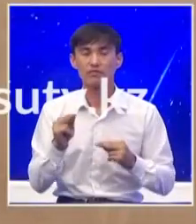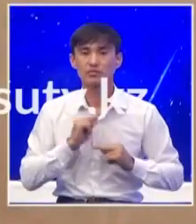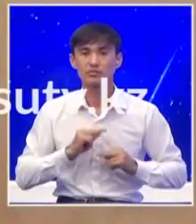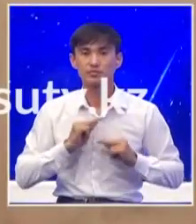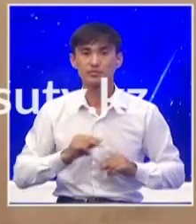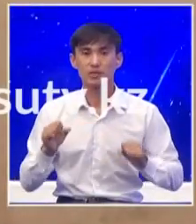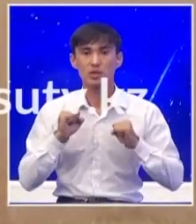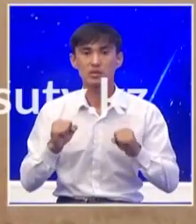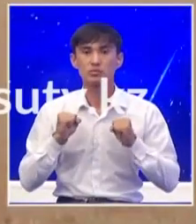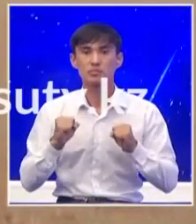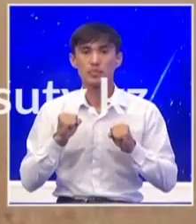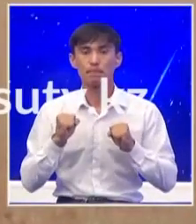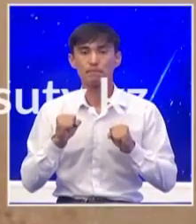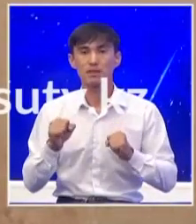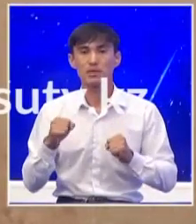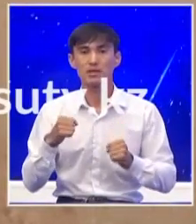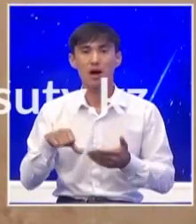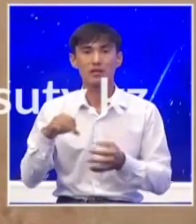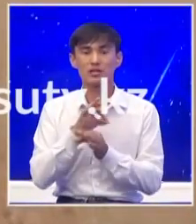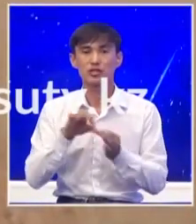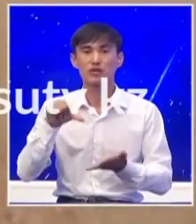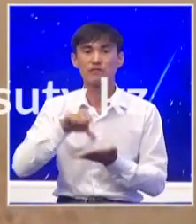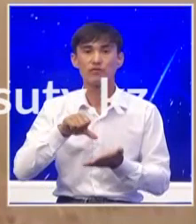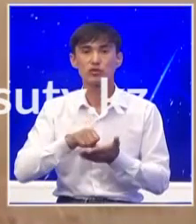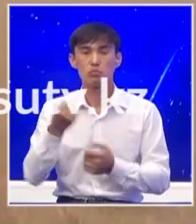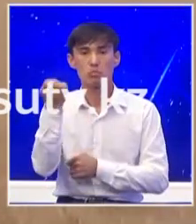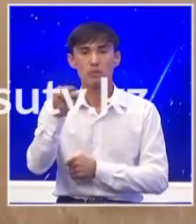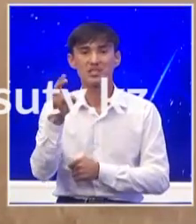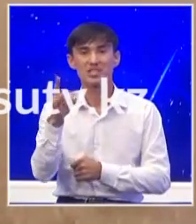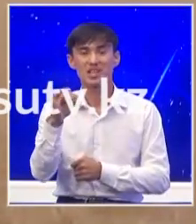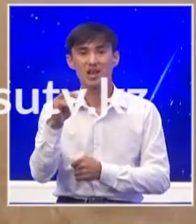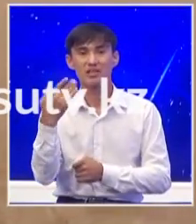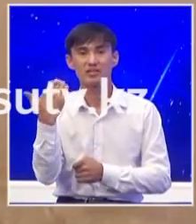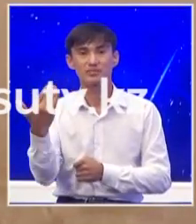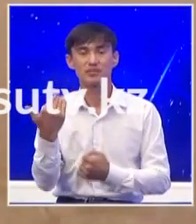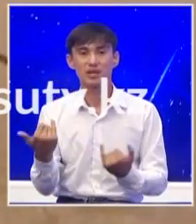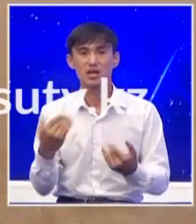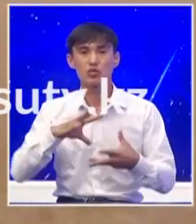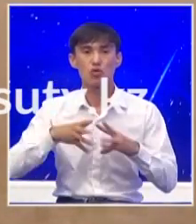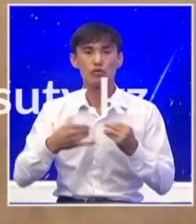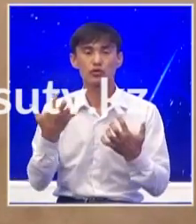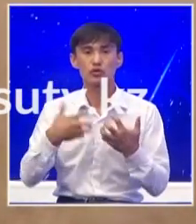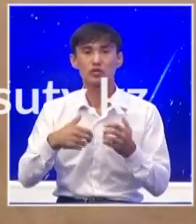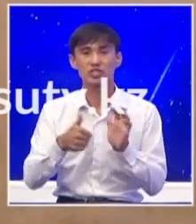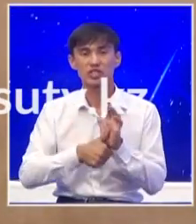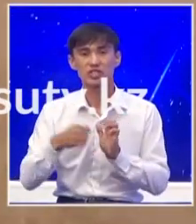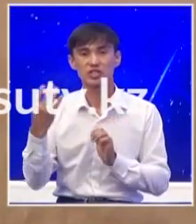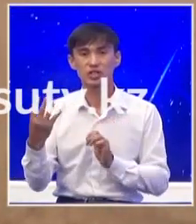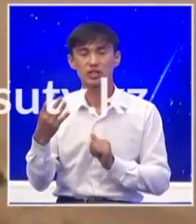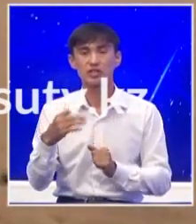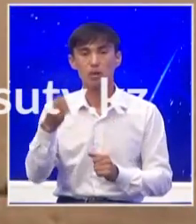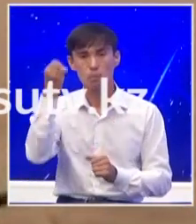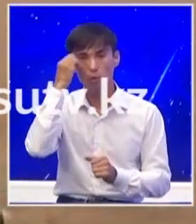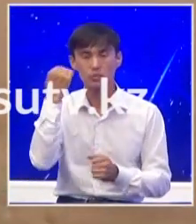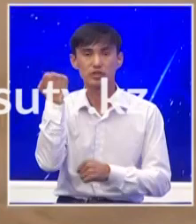смог отлично выступить, одержав победу над оппонентом из Нидерландов Стивом Вилжером. Итоговый счет составил 6-4.